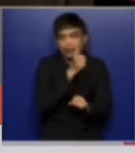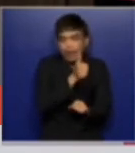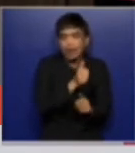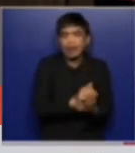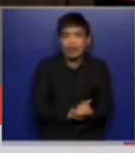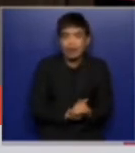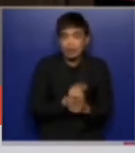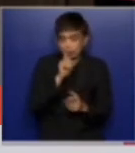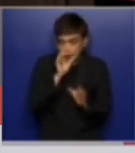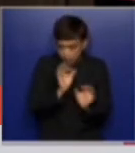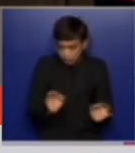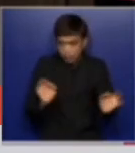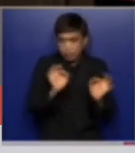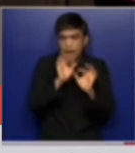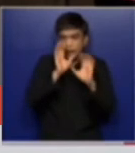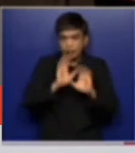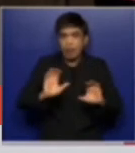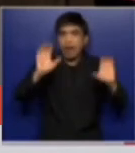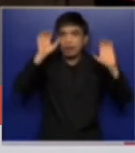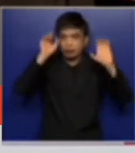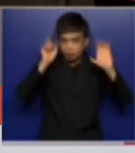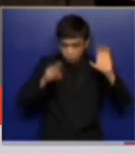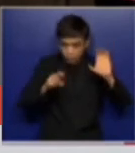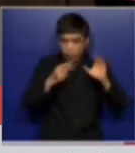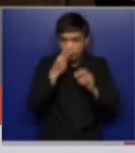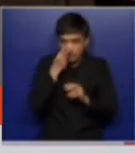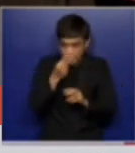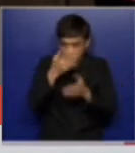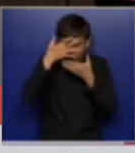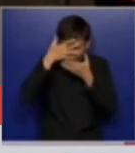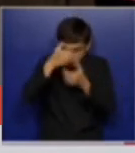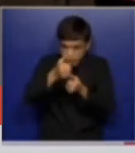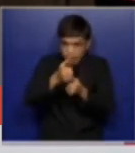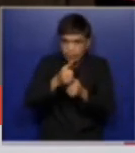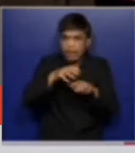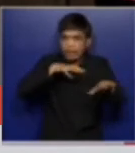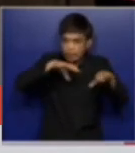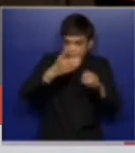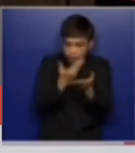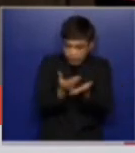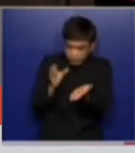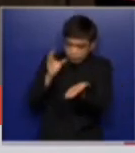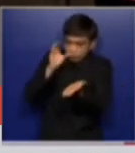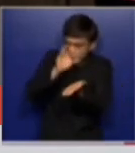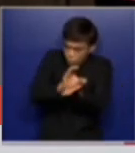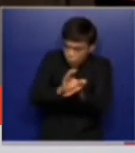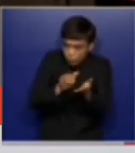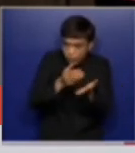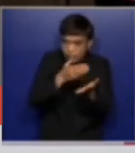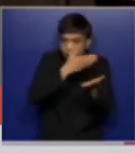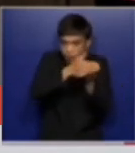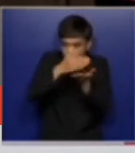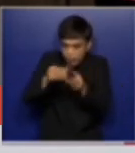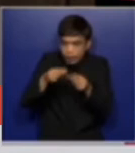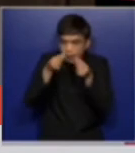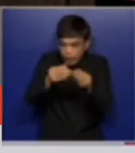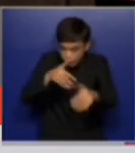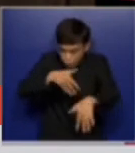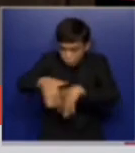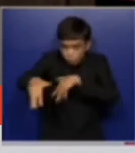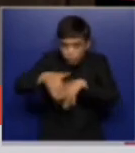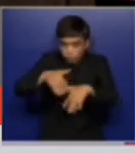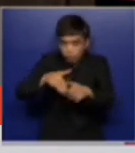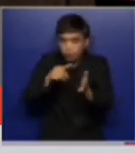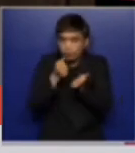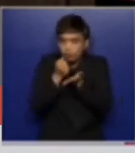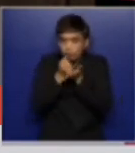ให้ความสนใจการจัดงบประมาณปี2564รัฐบาลต้องให้ความสำคัญกับภาคประชาชนในการแก้ไขปัญ